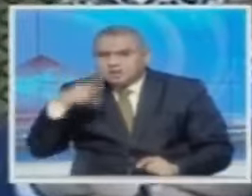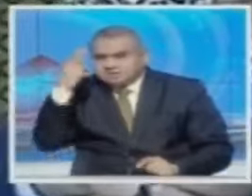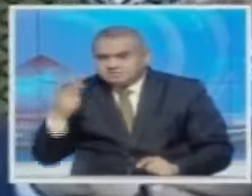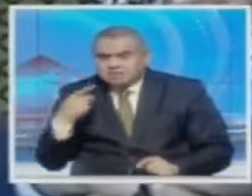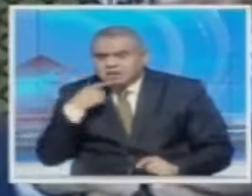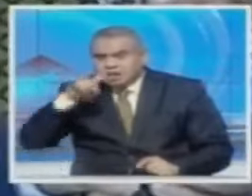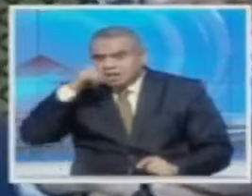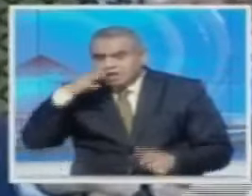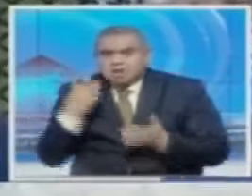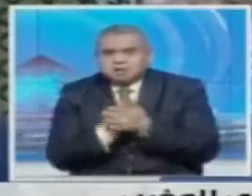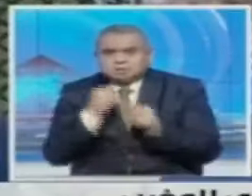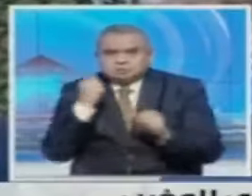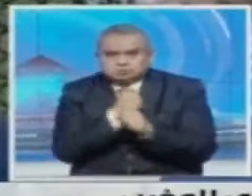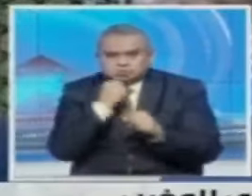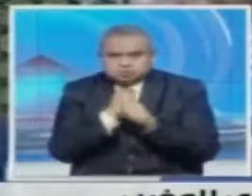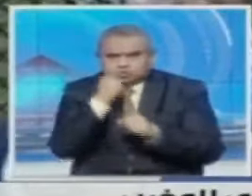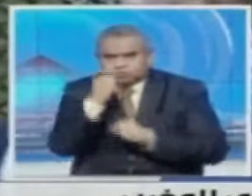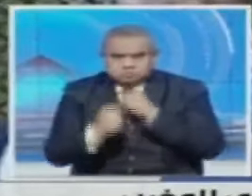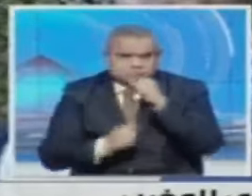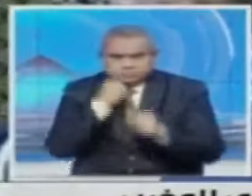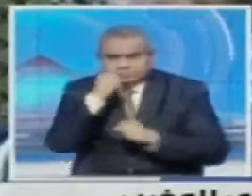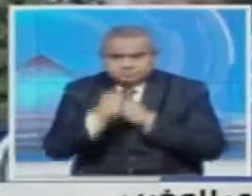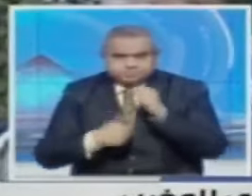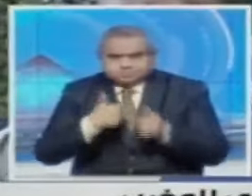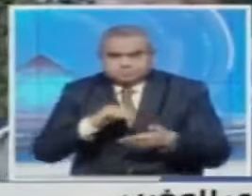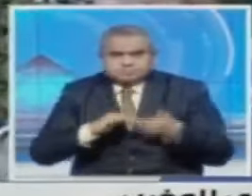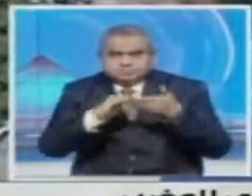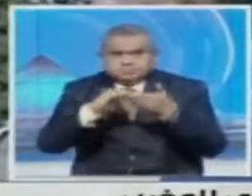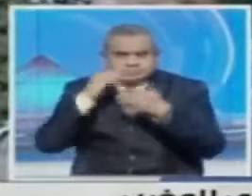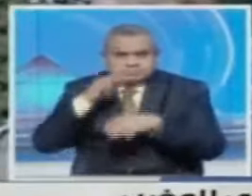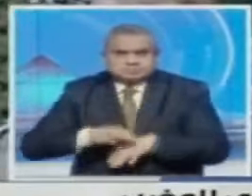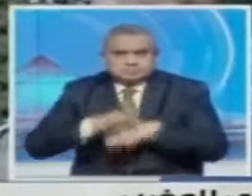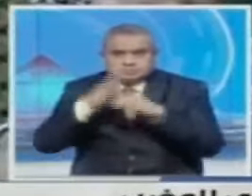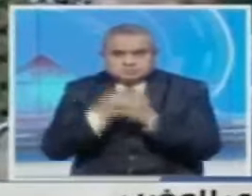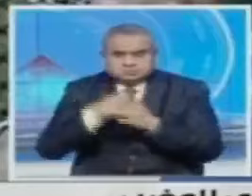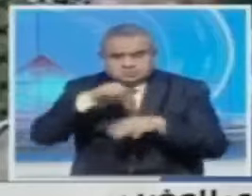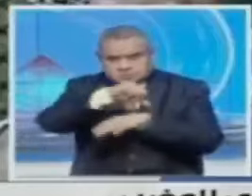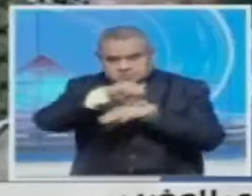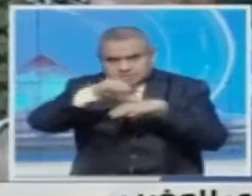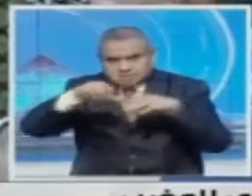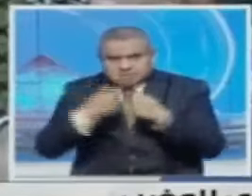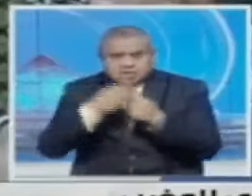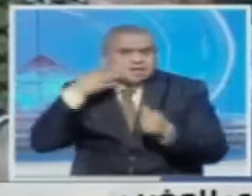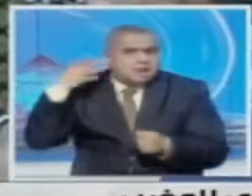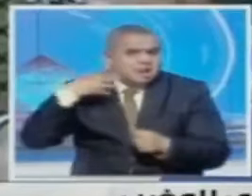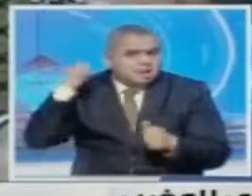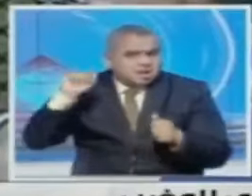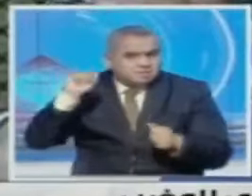قامت بجهود كبيرة جدا وقدمت يد العون إلى الأشقاء في كل من ليبيا